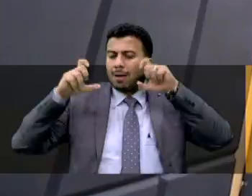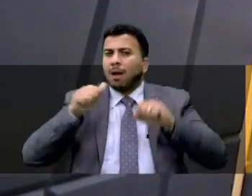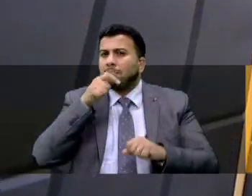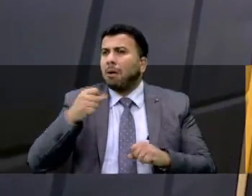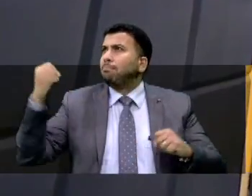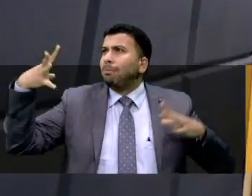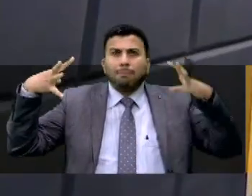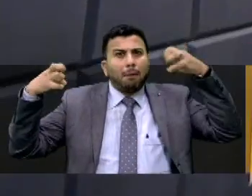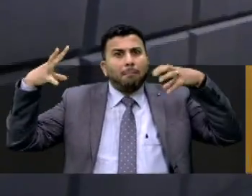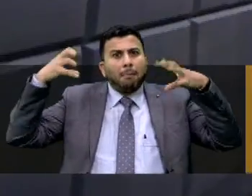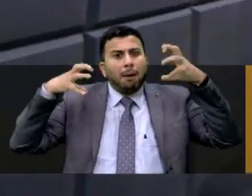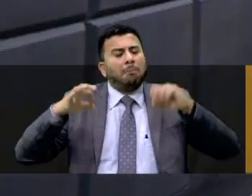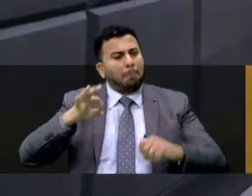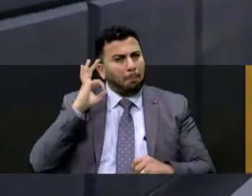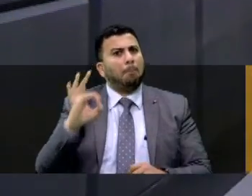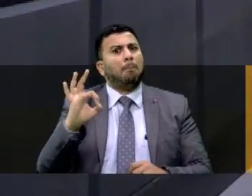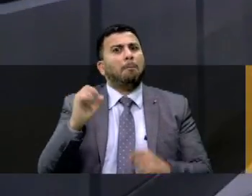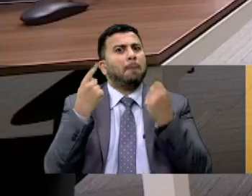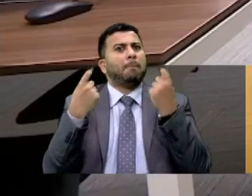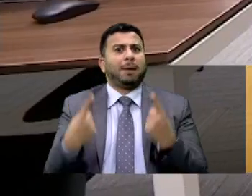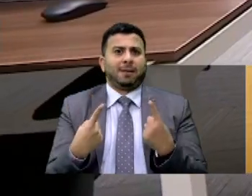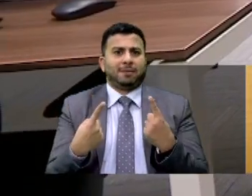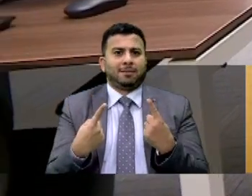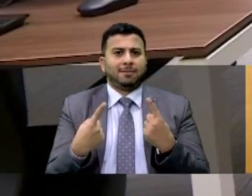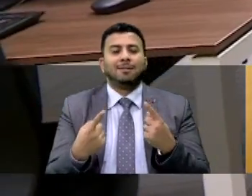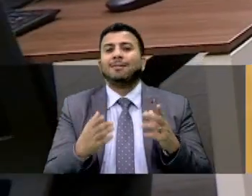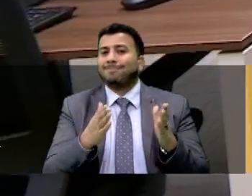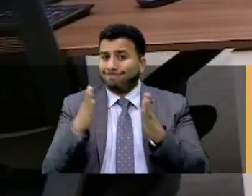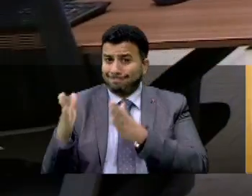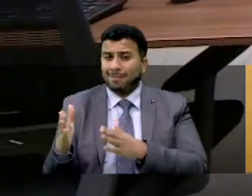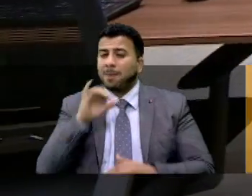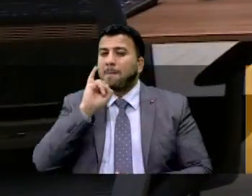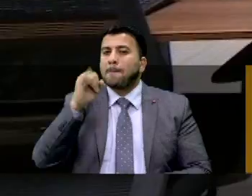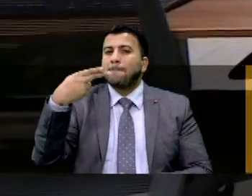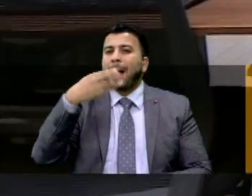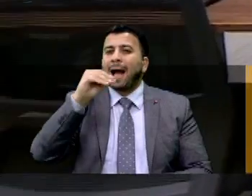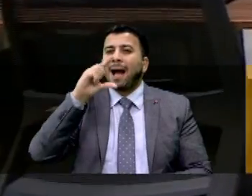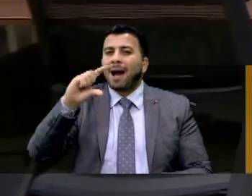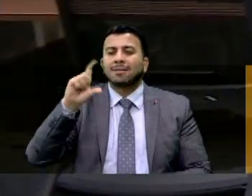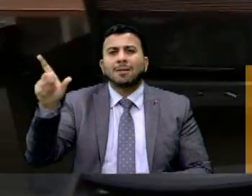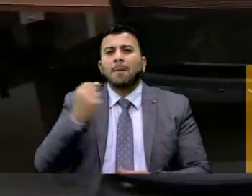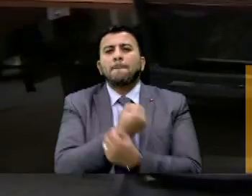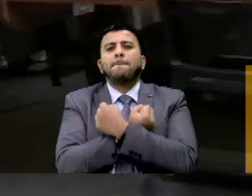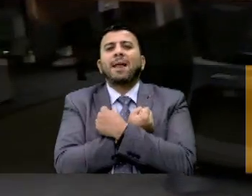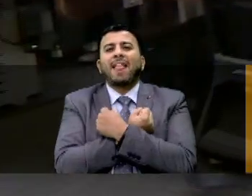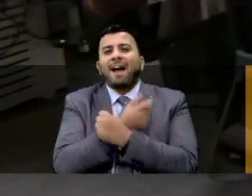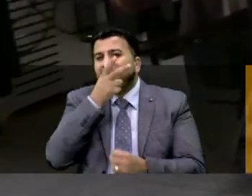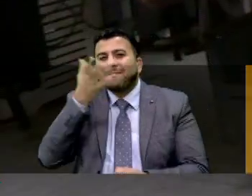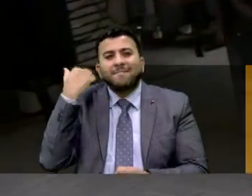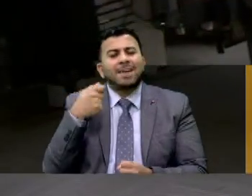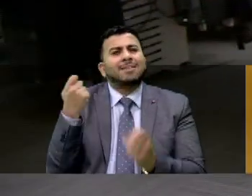توفير أعلى مستوى من الحرفية. كما يتضمن المعهد أيضا متحفا صحفيا وناديا